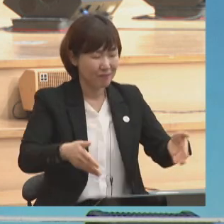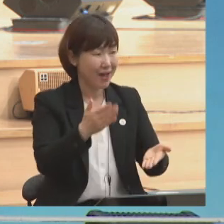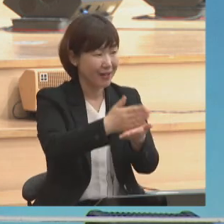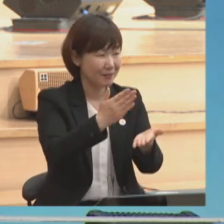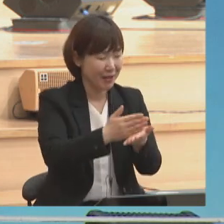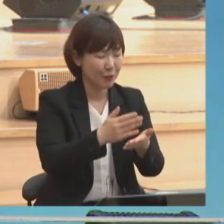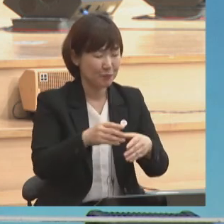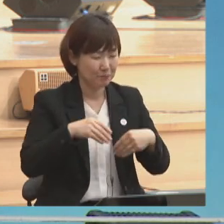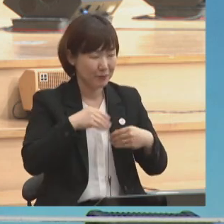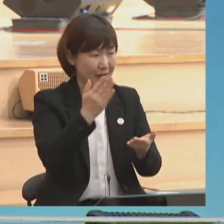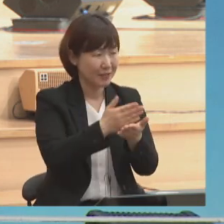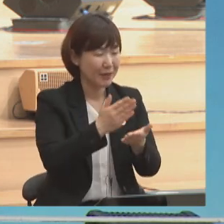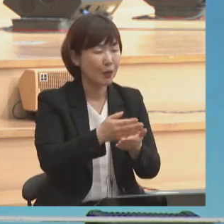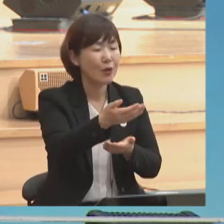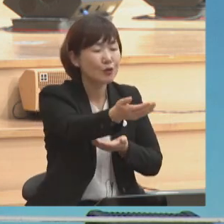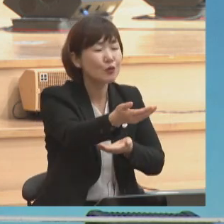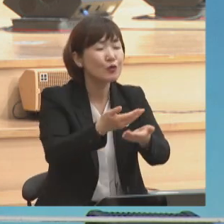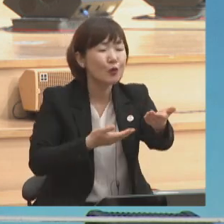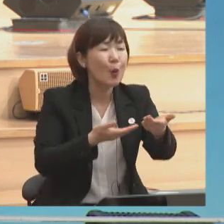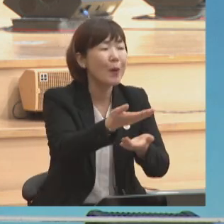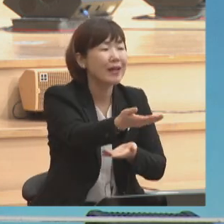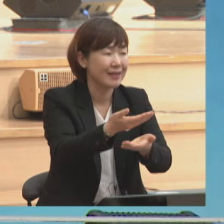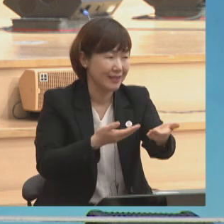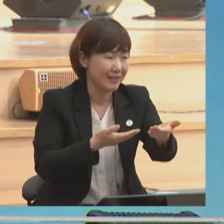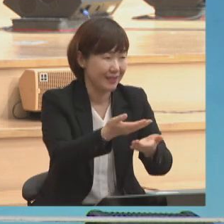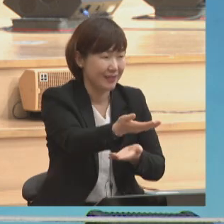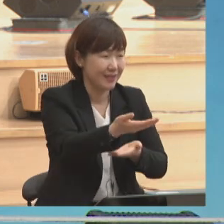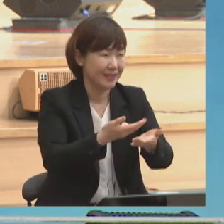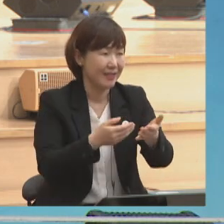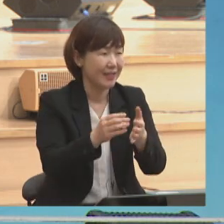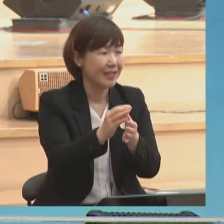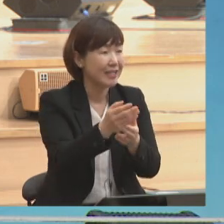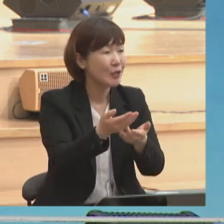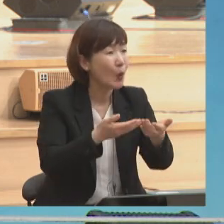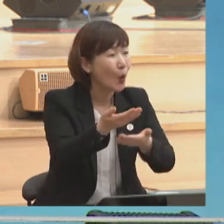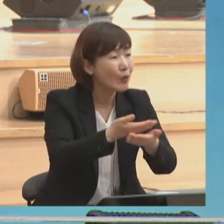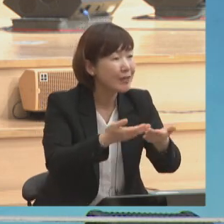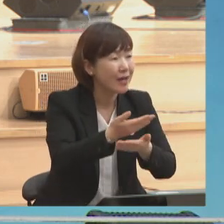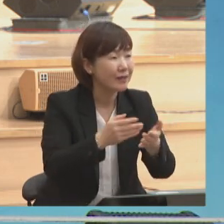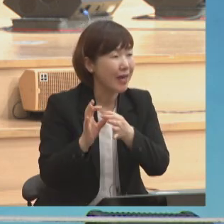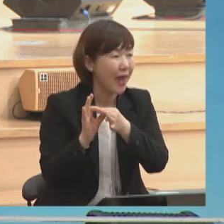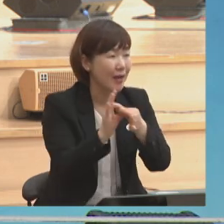의도가 있는 접촉을 하래요. 영혼을